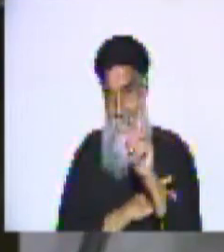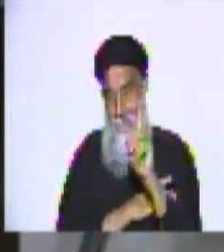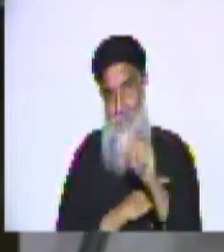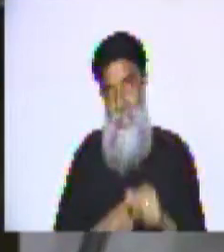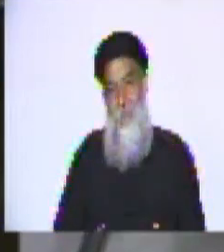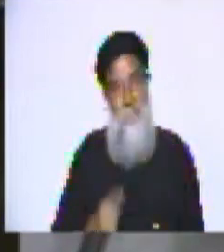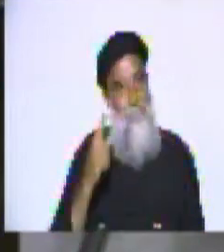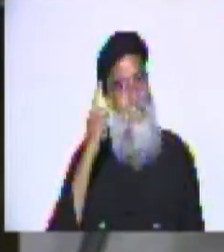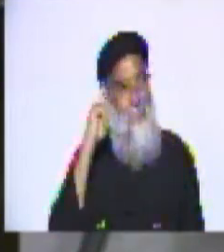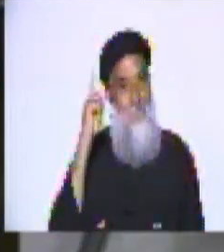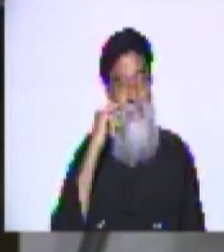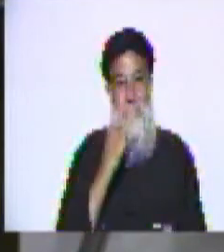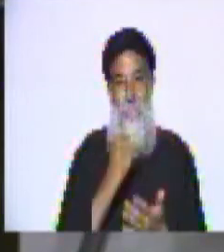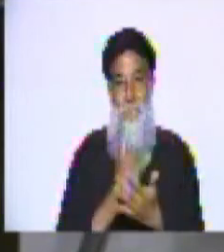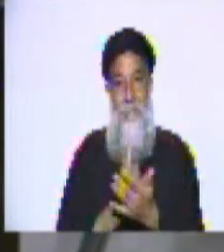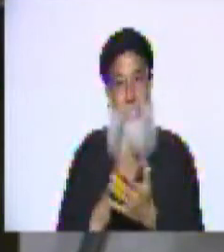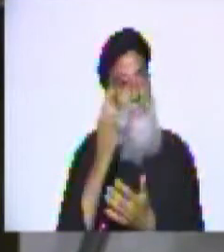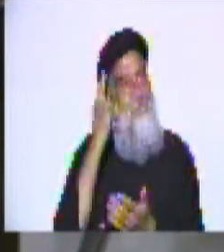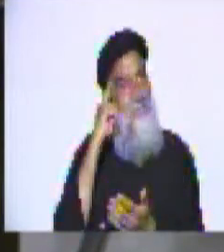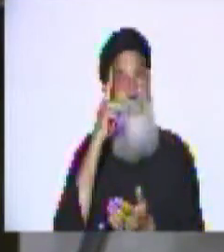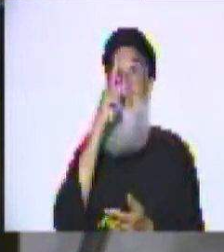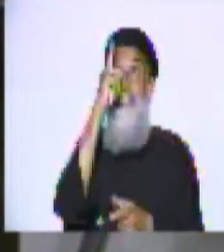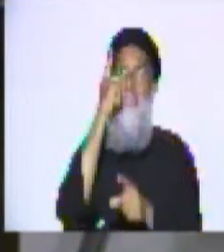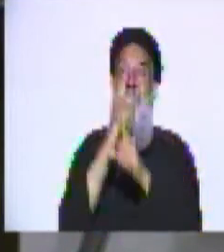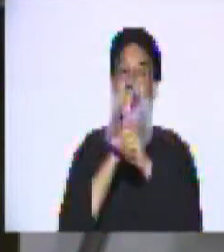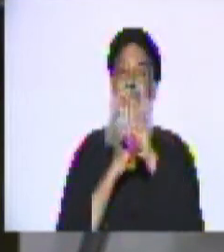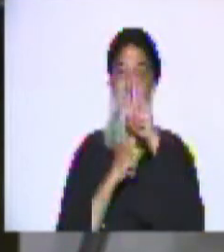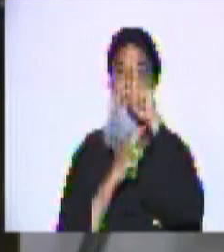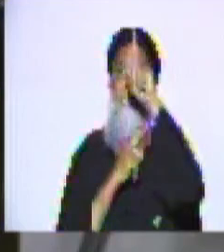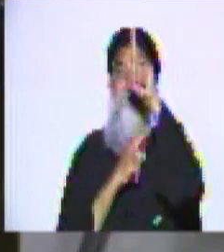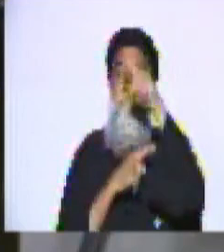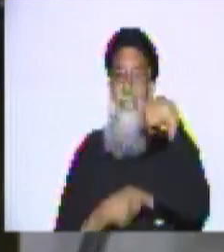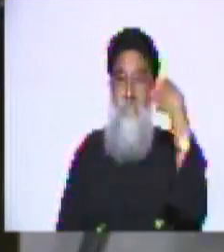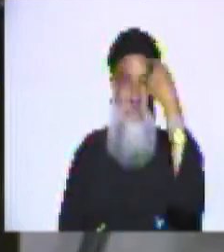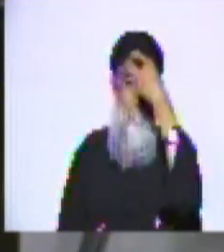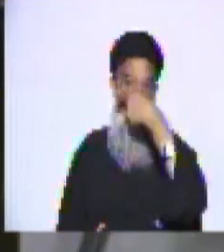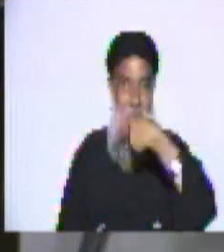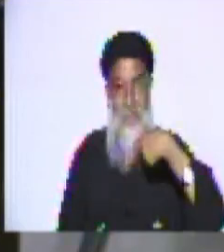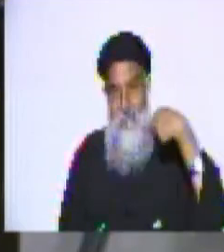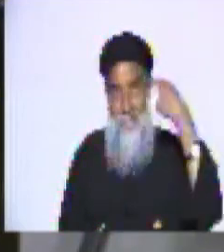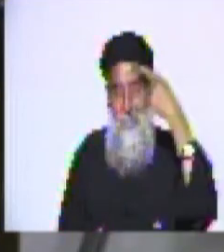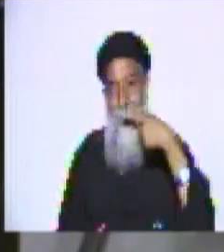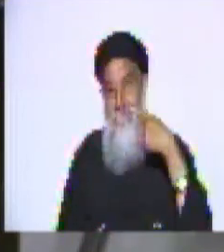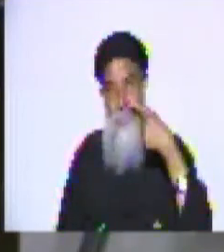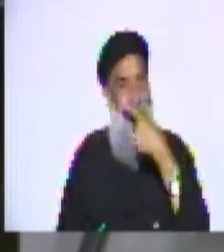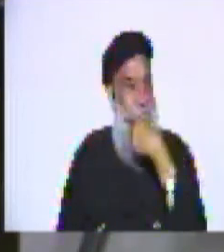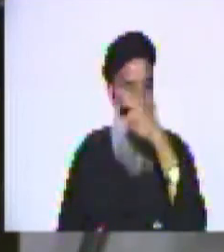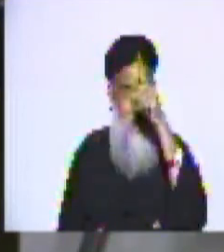ومش عارف مسؤوليته قدام ربنا شكلها إيه. اللي يعرف المسؤولية